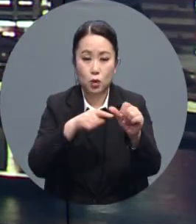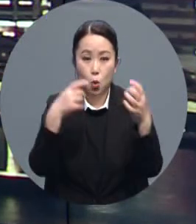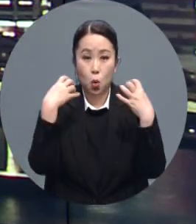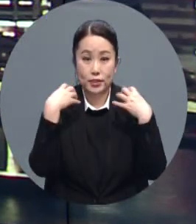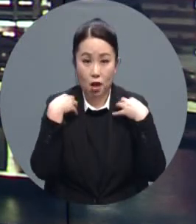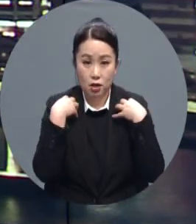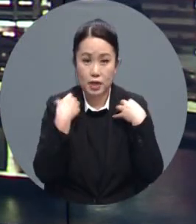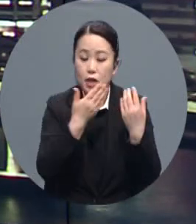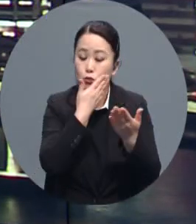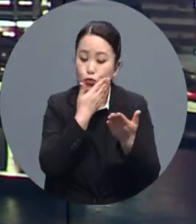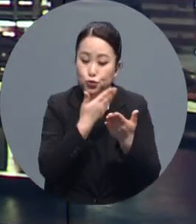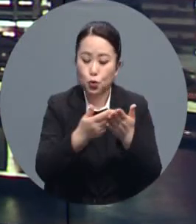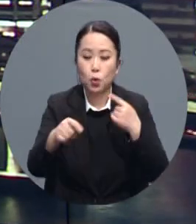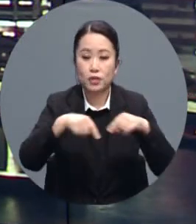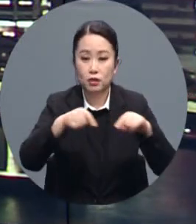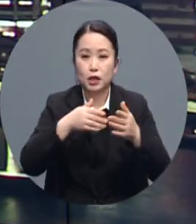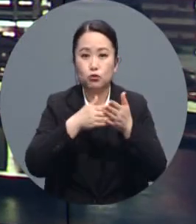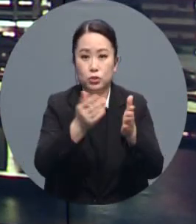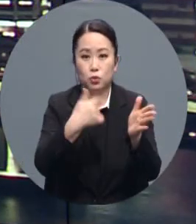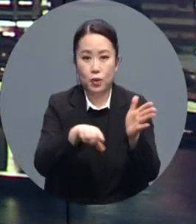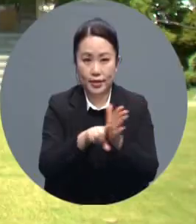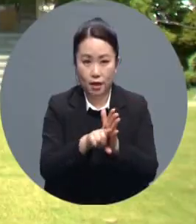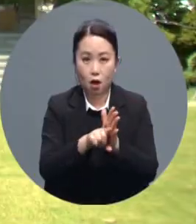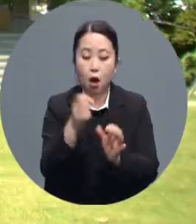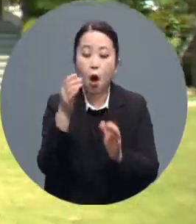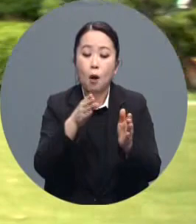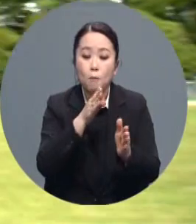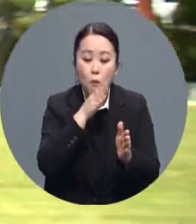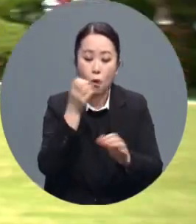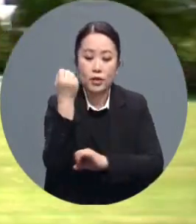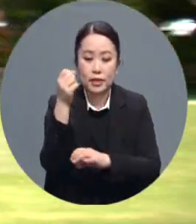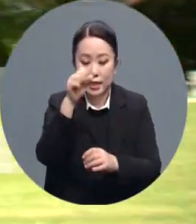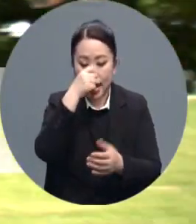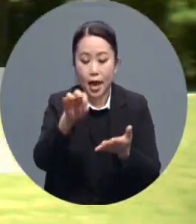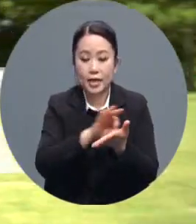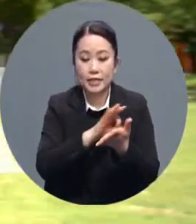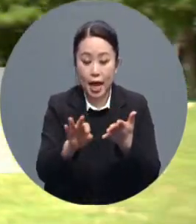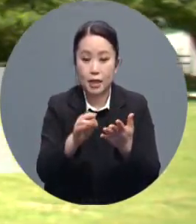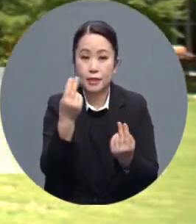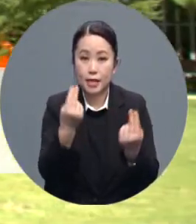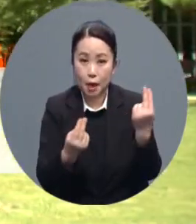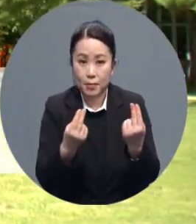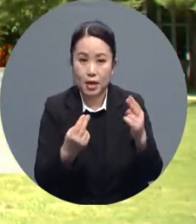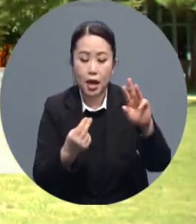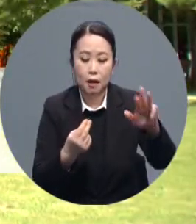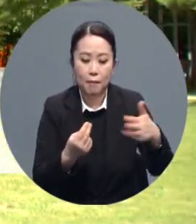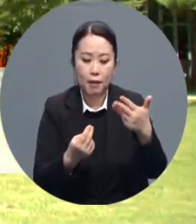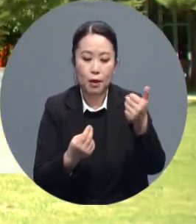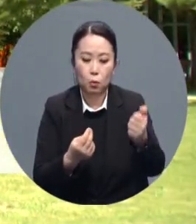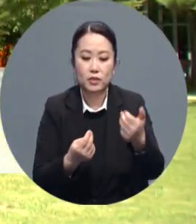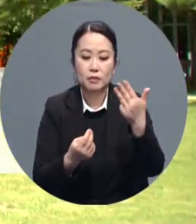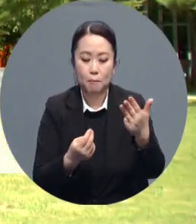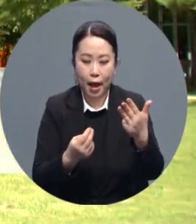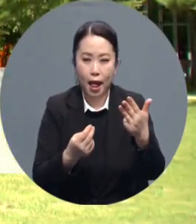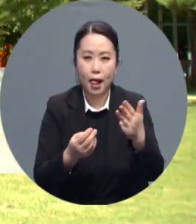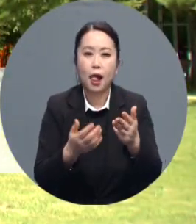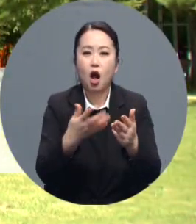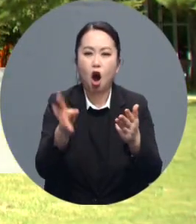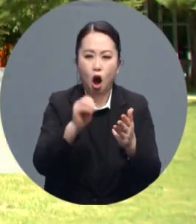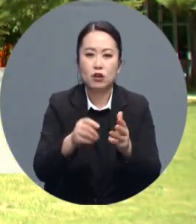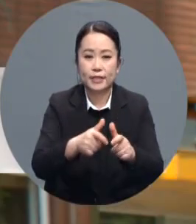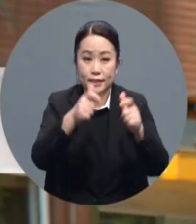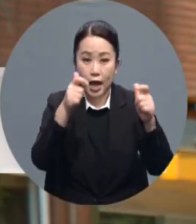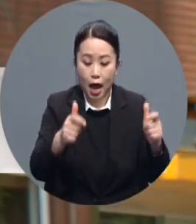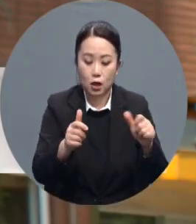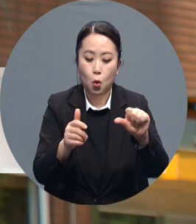부산교육청이 주요정책 추진을 위해 본예산대비 858억원이 증가한 5조 7512억원 규모의